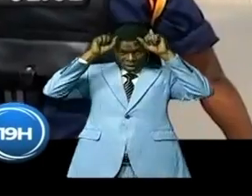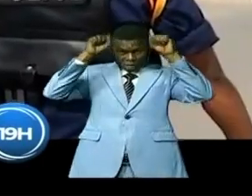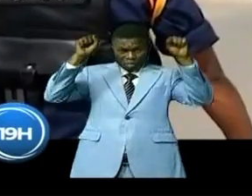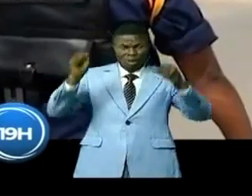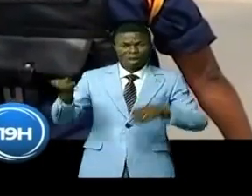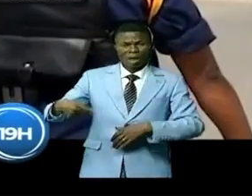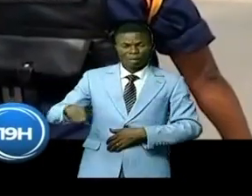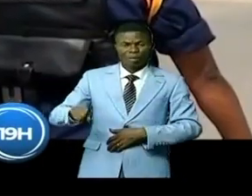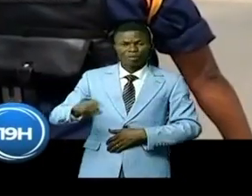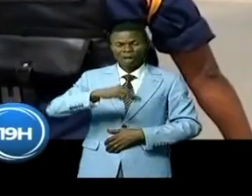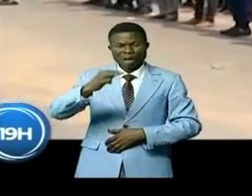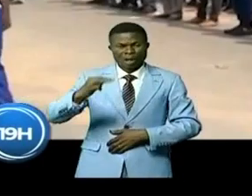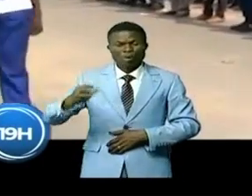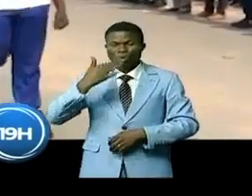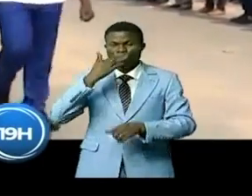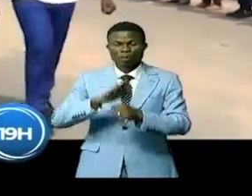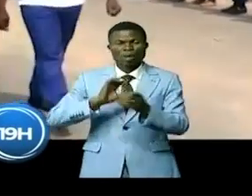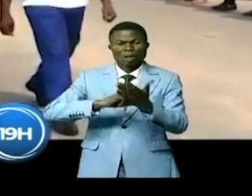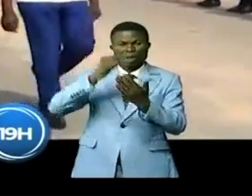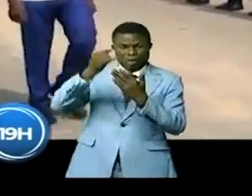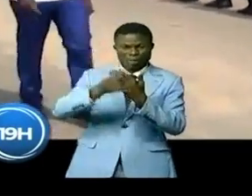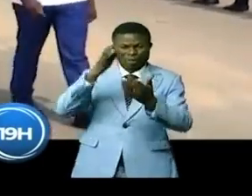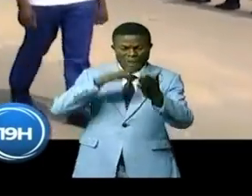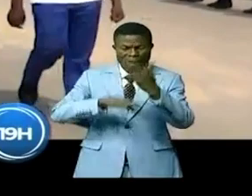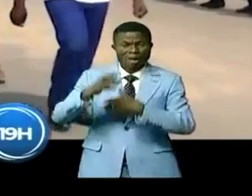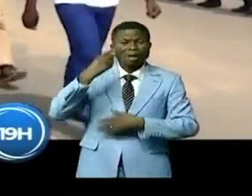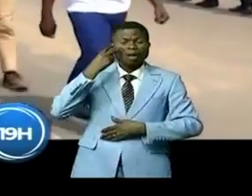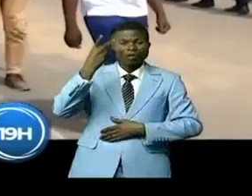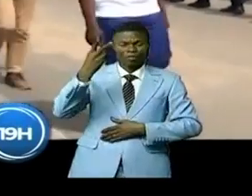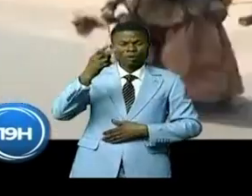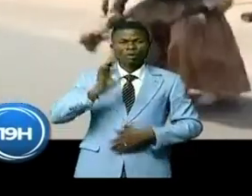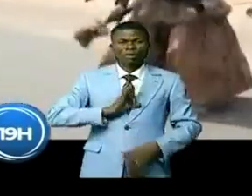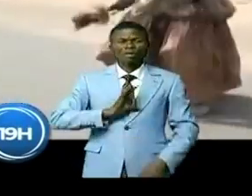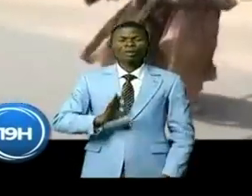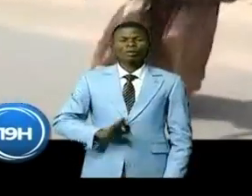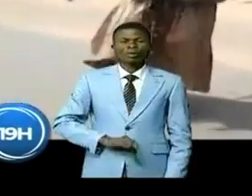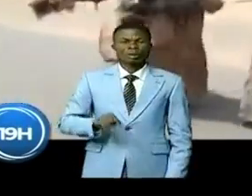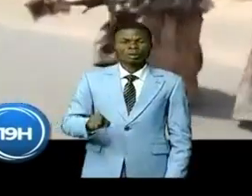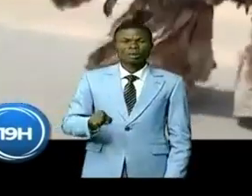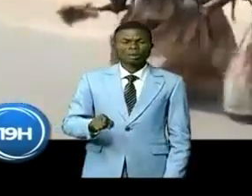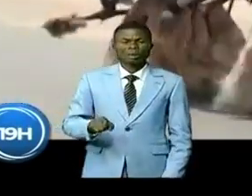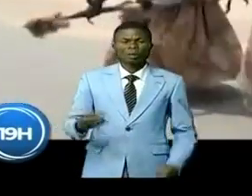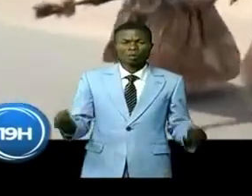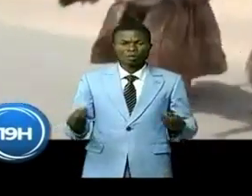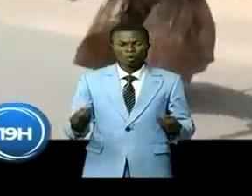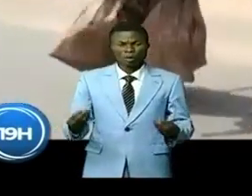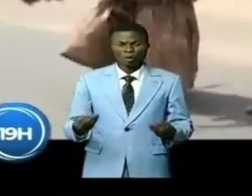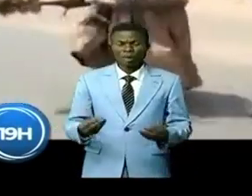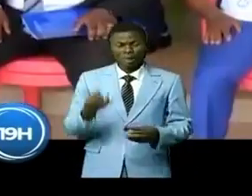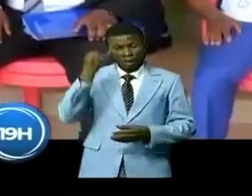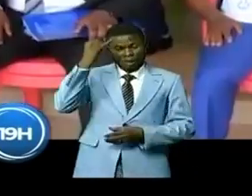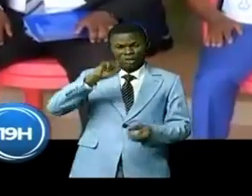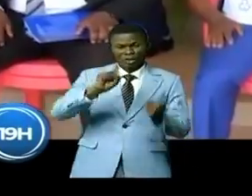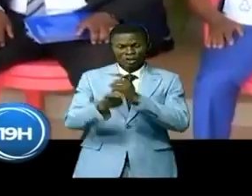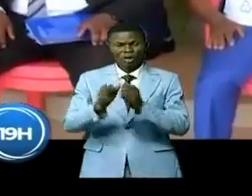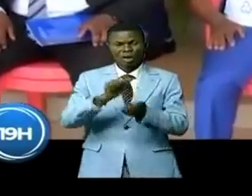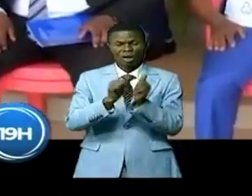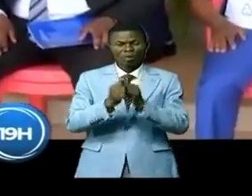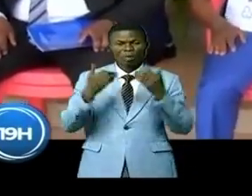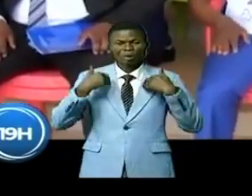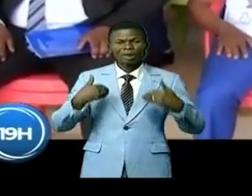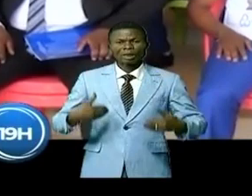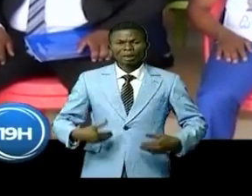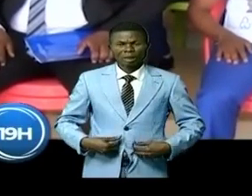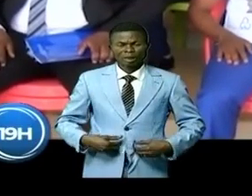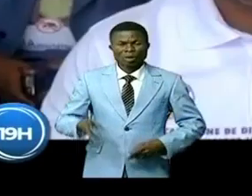provincial du Maniema rassure que ce projet rentre dans la vision du président de la République Félix-Antoine Tshisekedi, tendant à améliorer la situation sanitaire